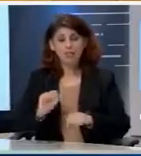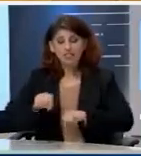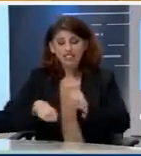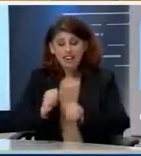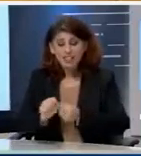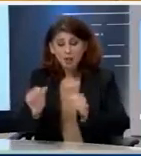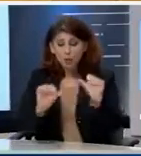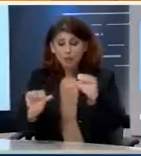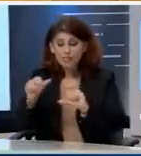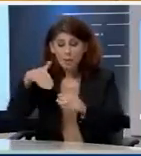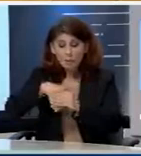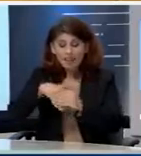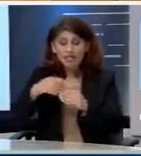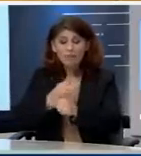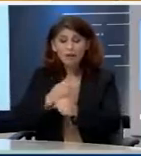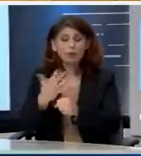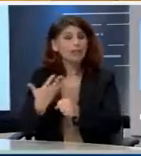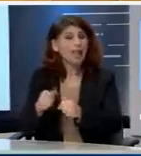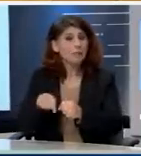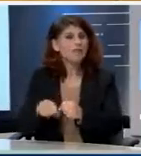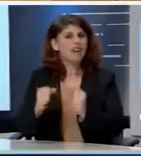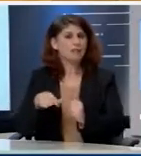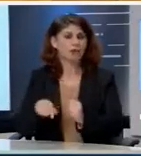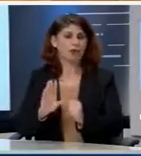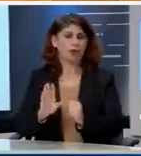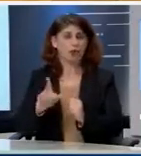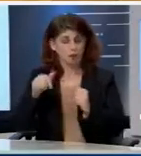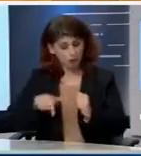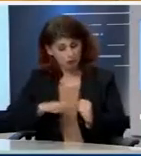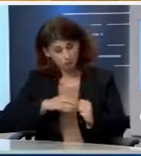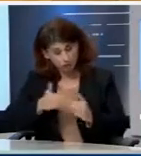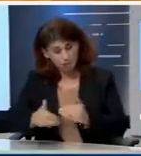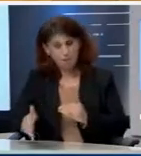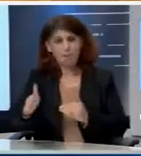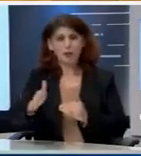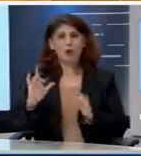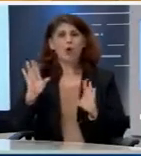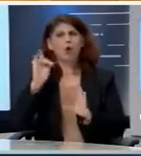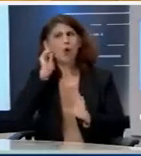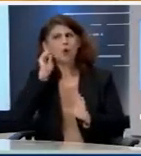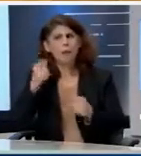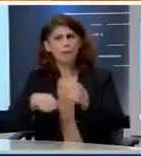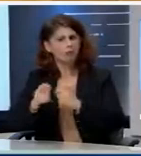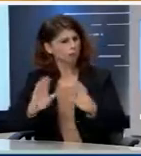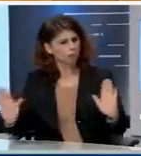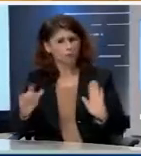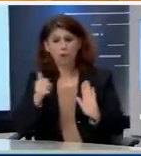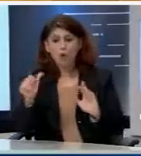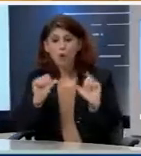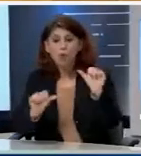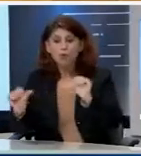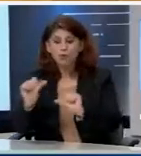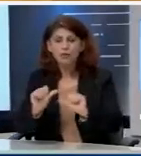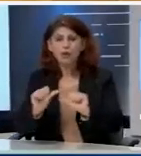τη διεθνή ονομασία και πλέον οι γιατροί υποχρεούνται να συνταγογραφούν χωρίς την εμπορική ονομασία που